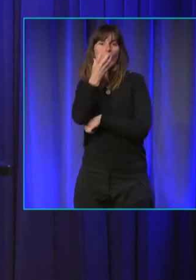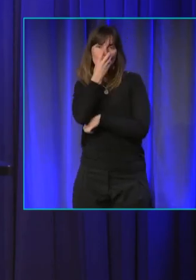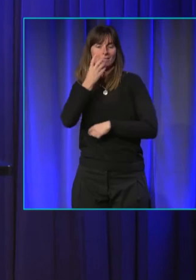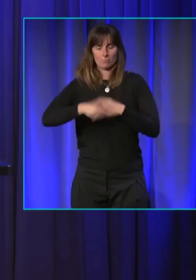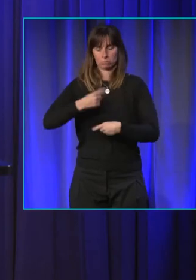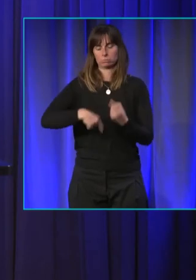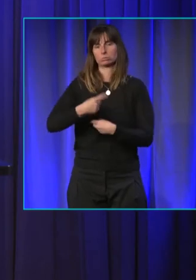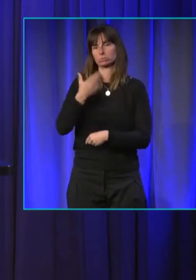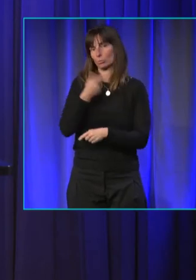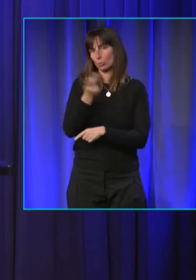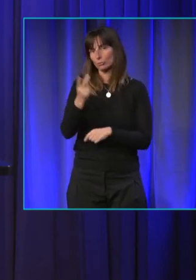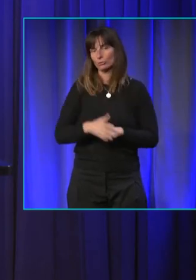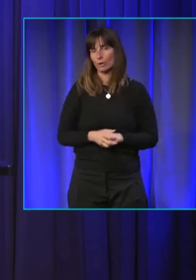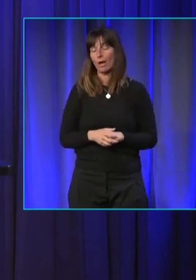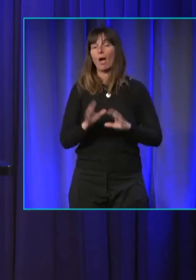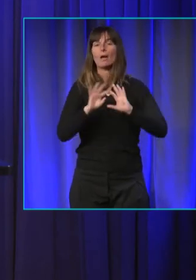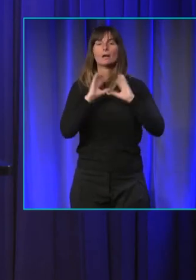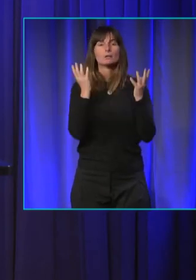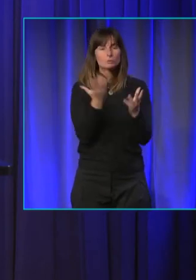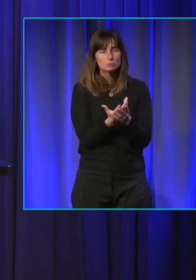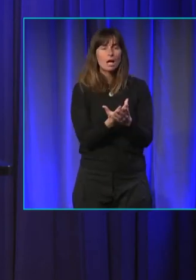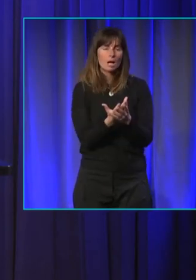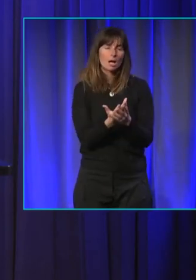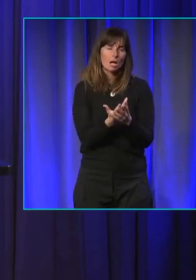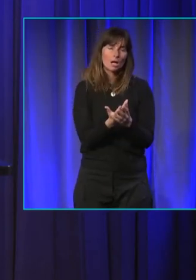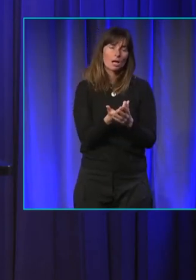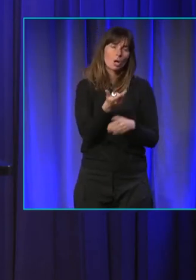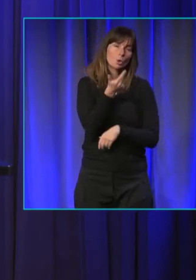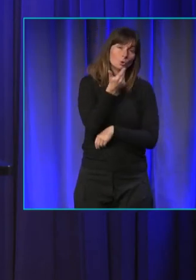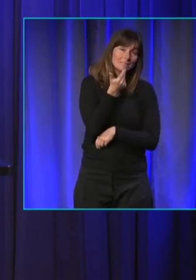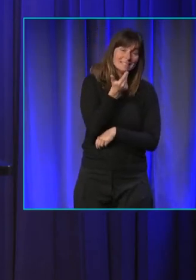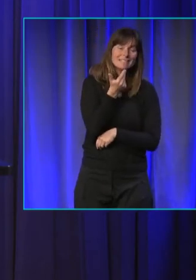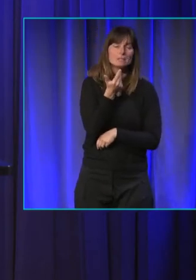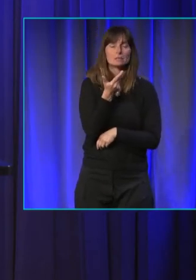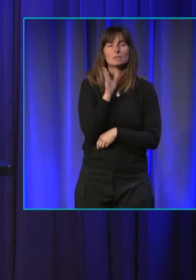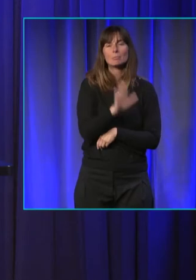ça, c'est des choses qui ont été utilisées ou qui sont peut-être encore utilisées dans le milieu du cyclisme.